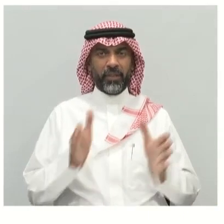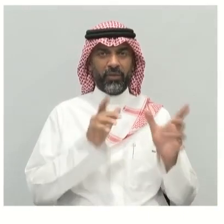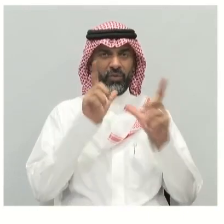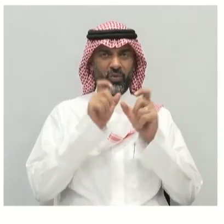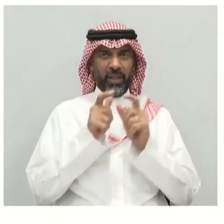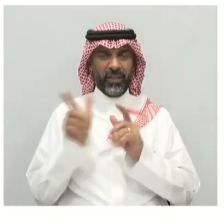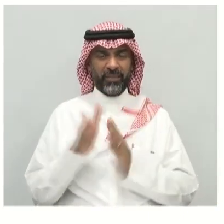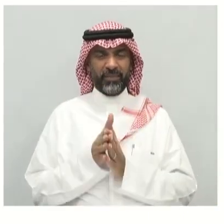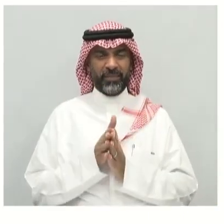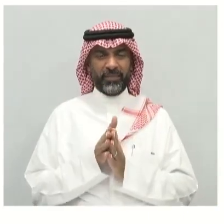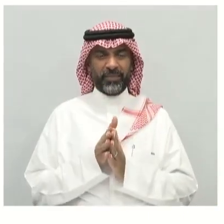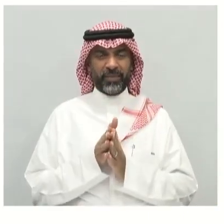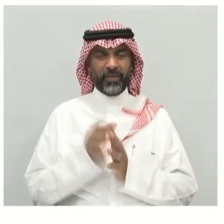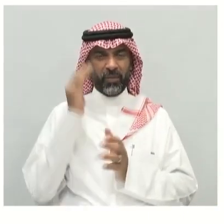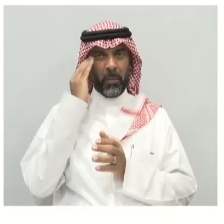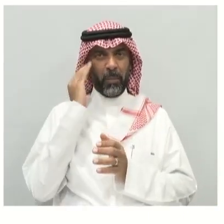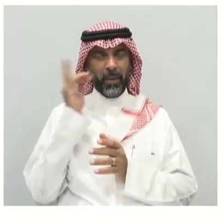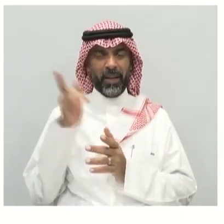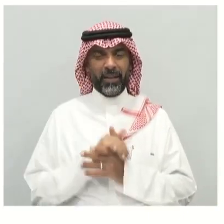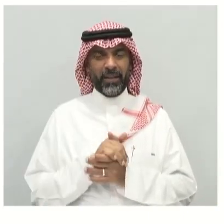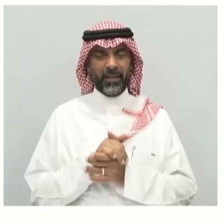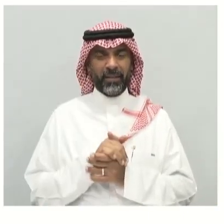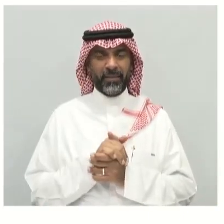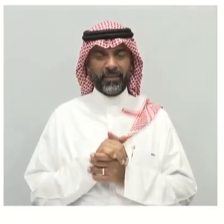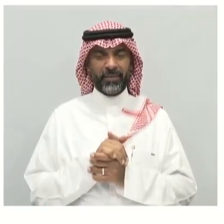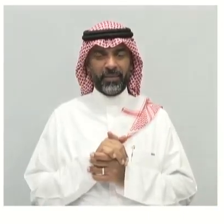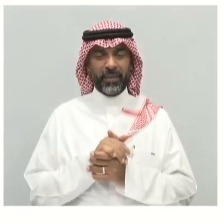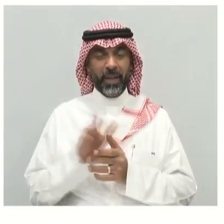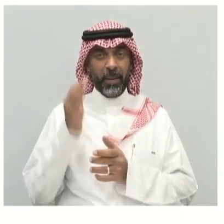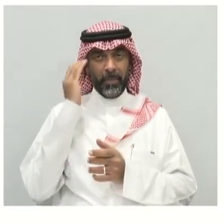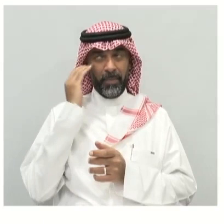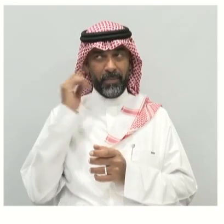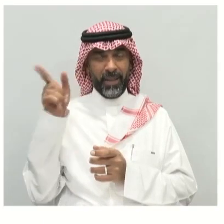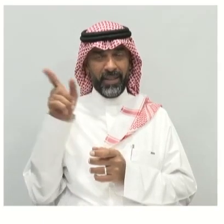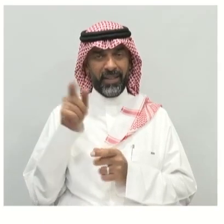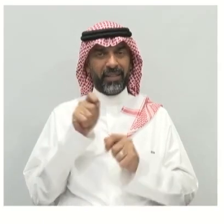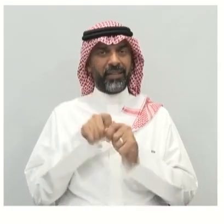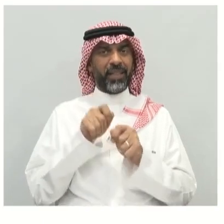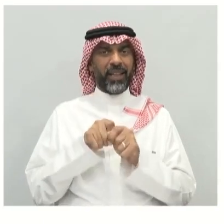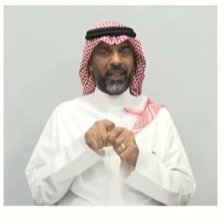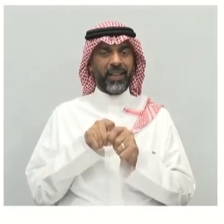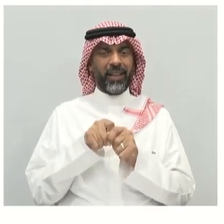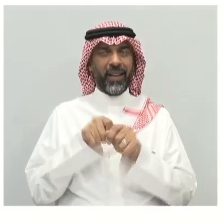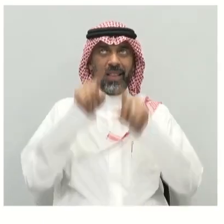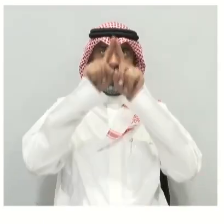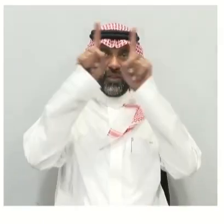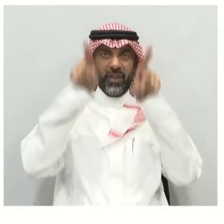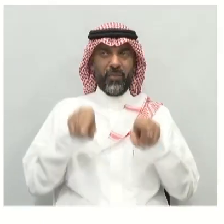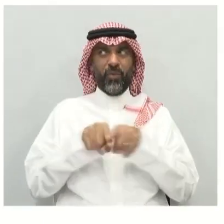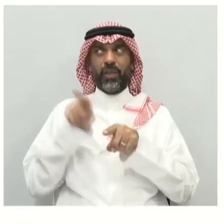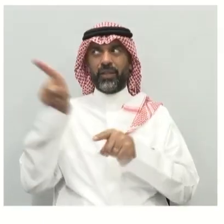بعده مع البنات هنا ش يقول صنع احد الاشخاص هذا